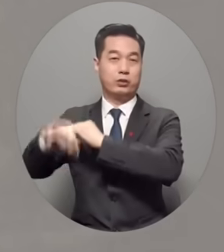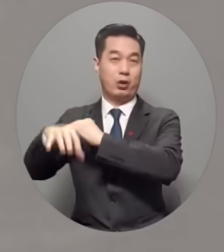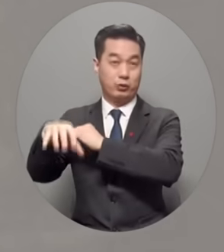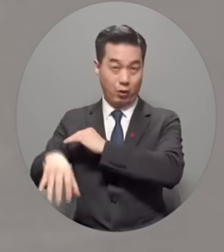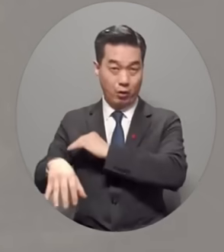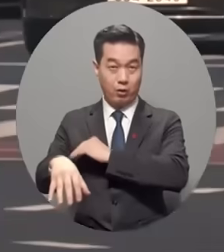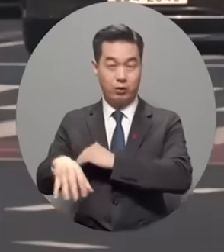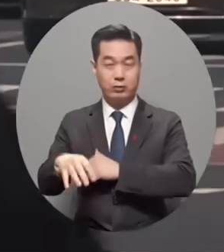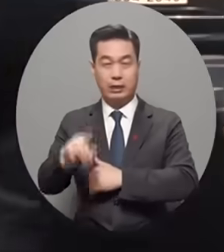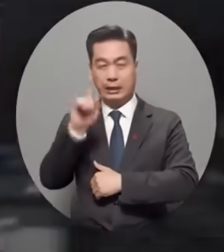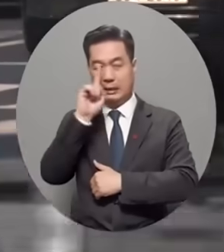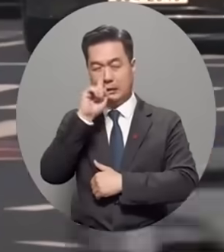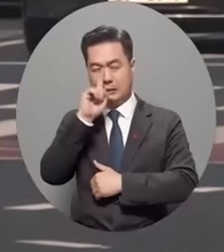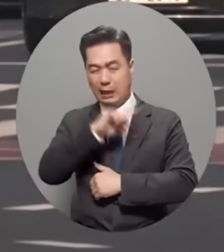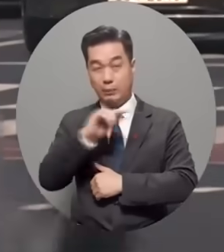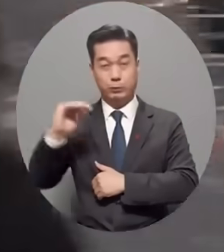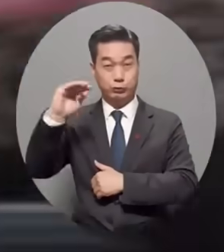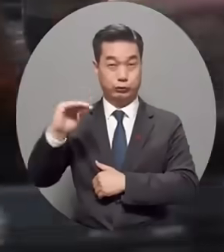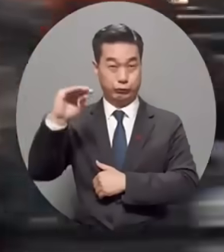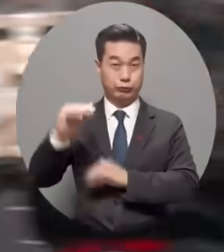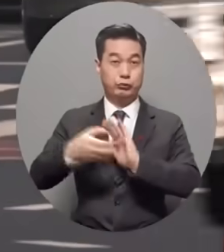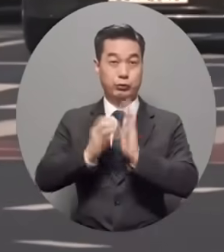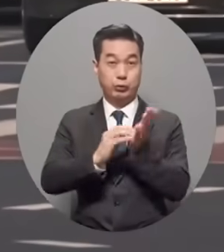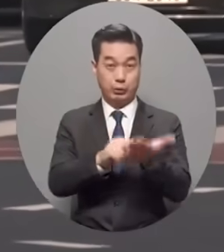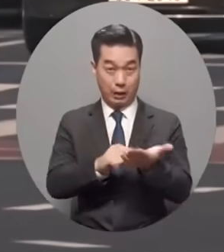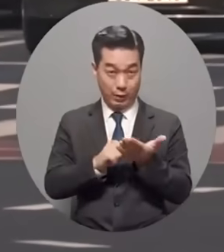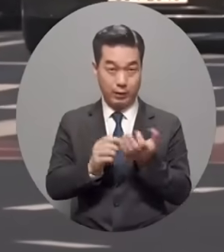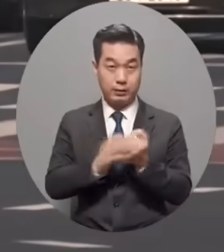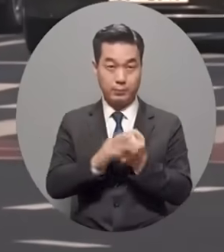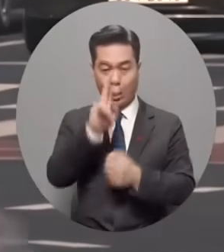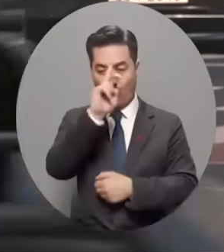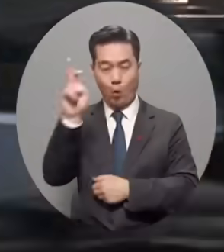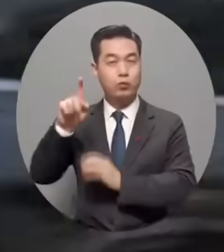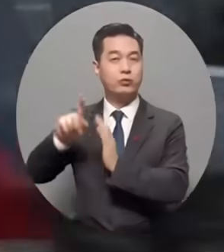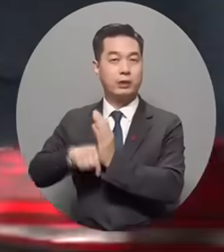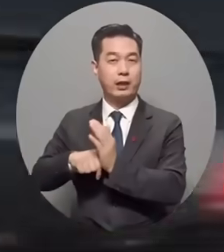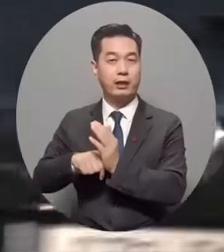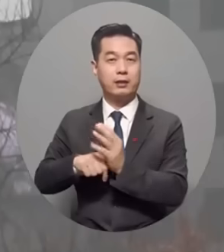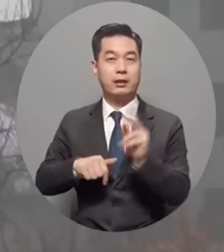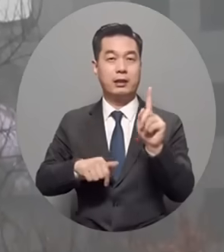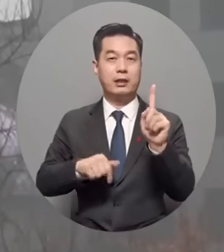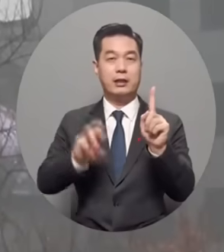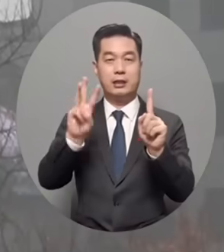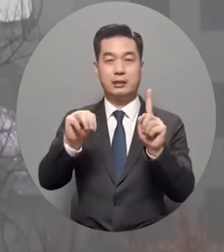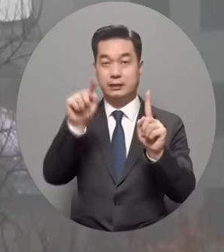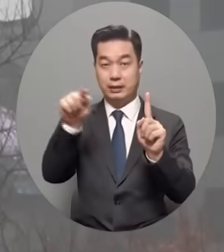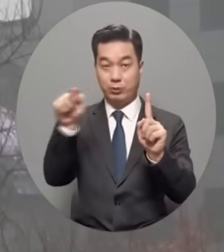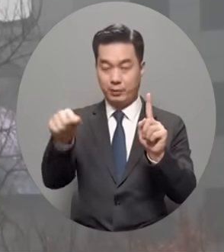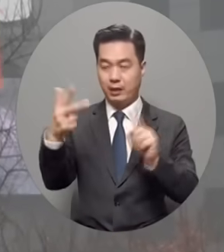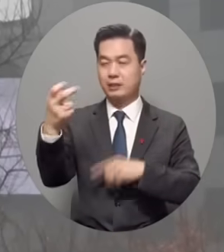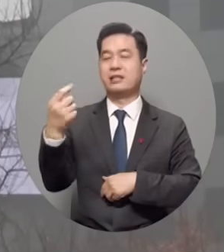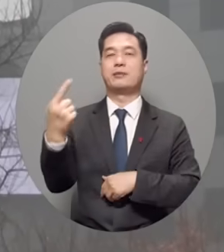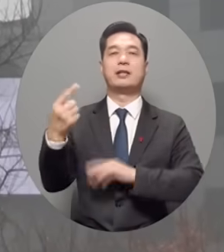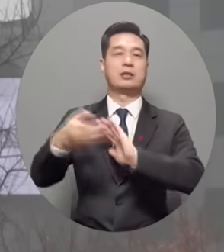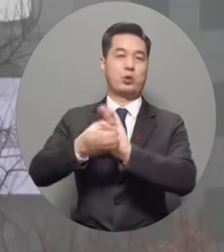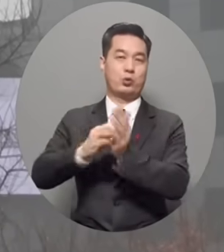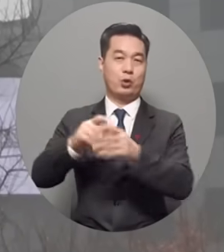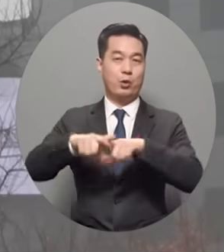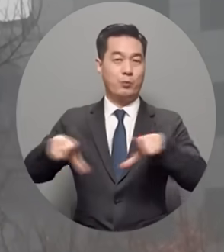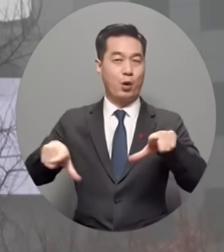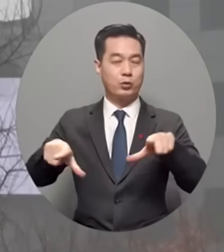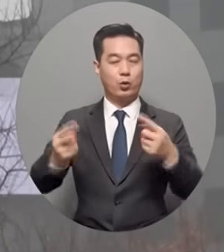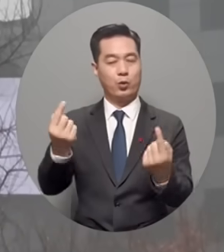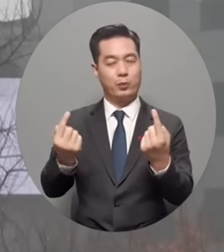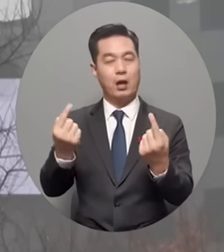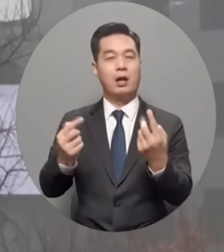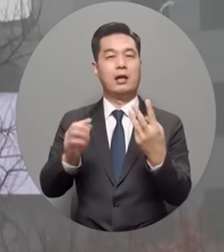보였습니다. 서울 초미세먼지 농도는 오후 한때 세제곱미터당 71 마이크로그램까지 치솟아 평소 수준의